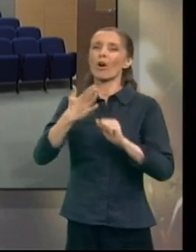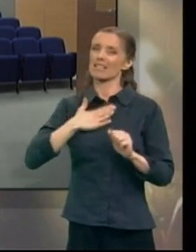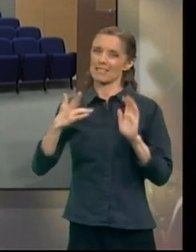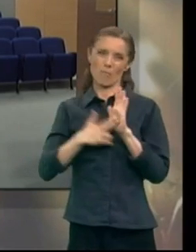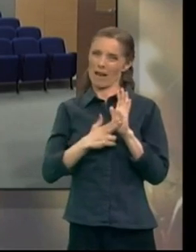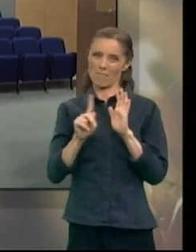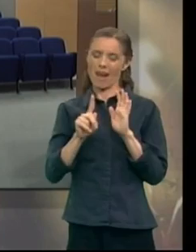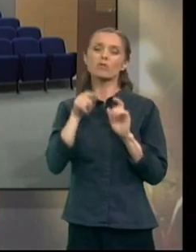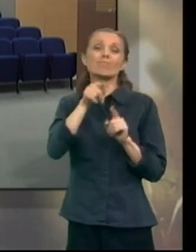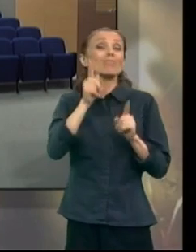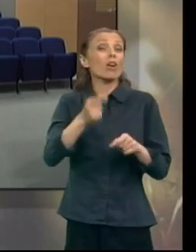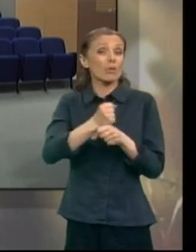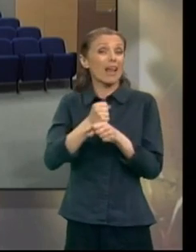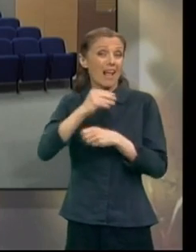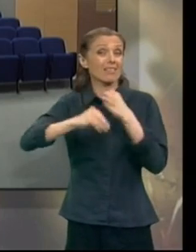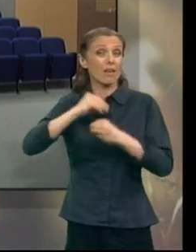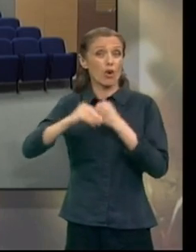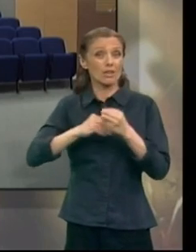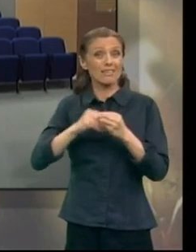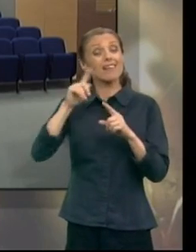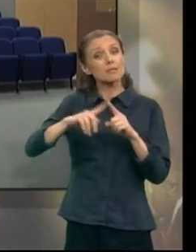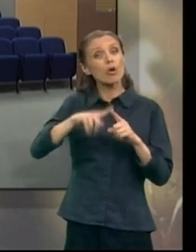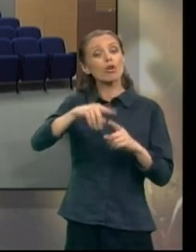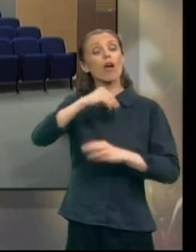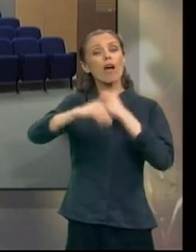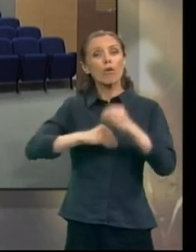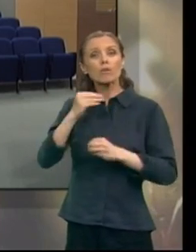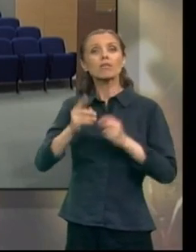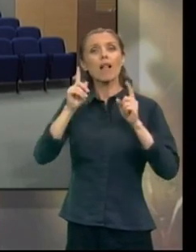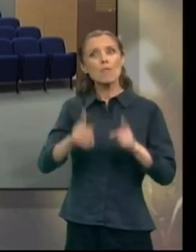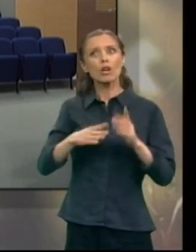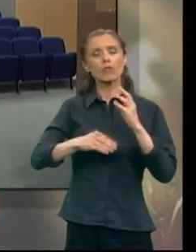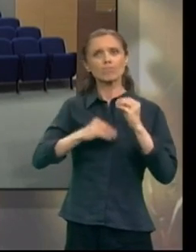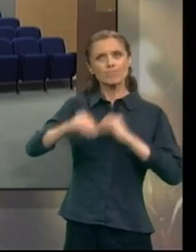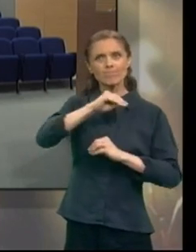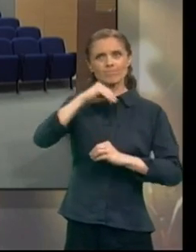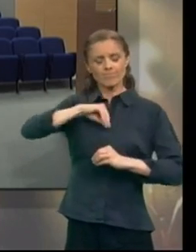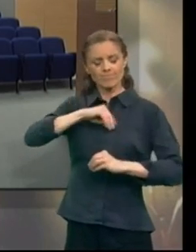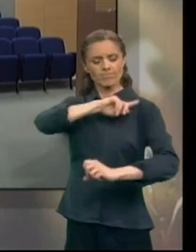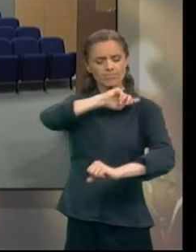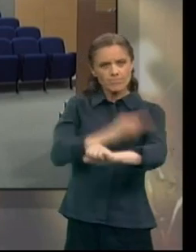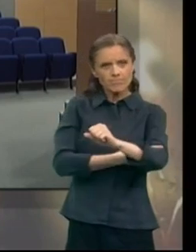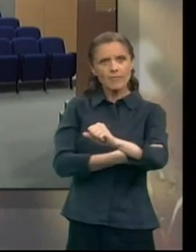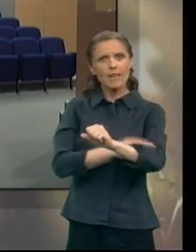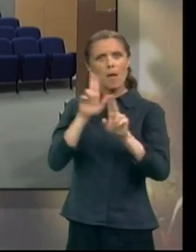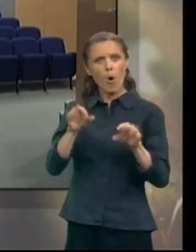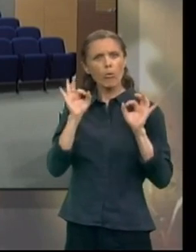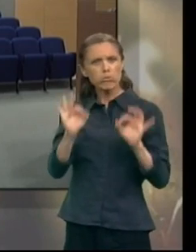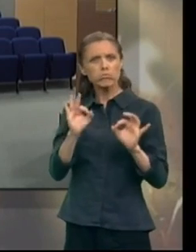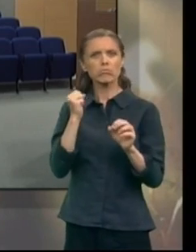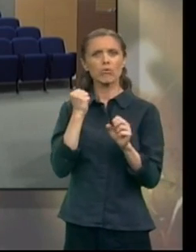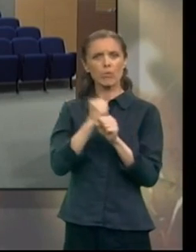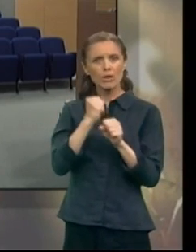rade roditelji. Oni treba da se osnaže da bi na pravi način to radili i da bi bili